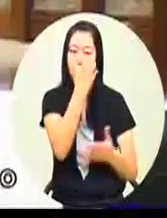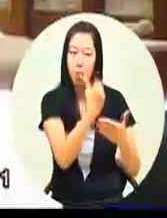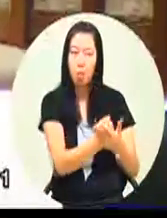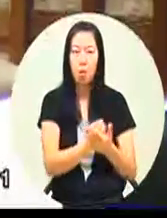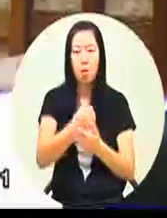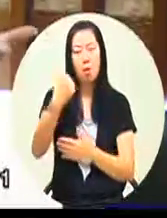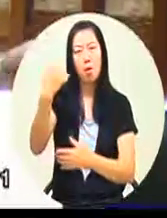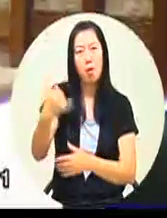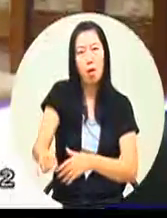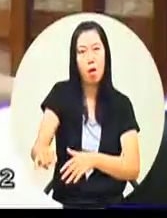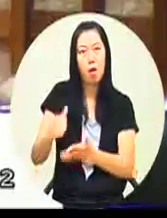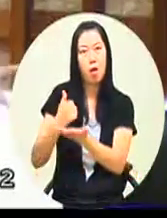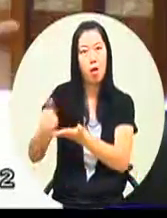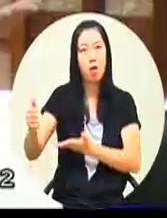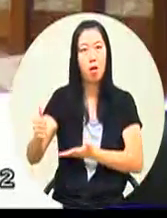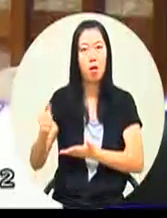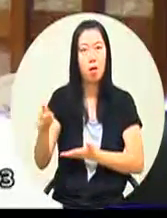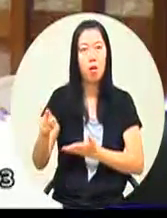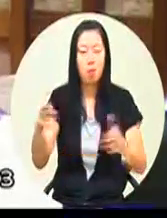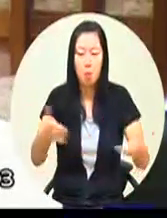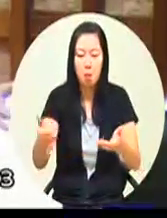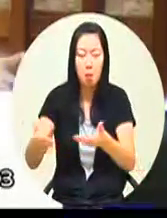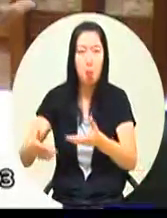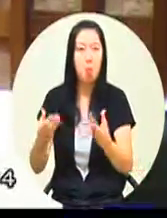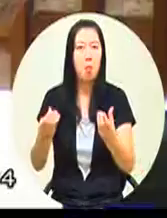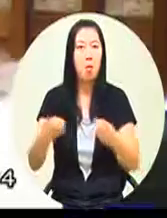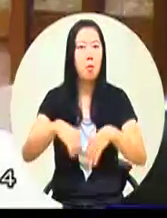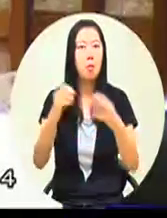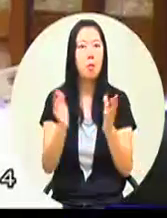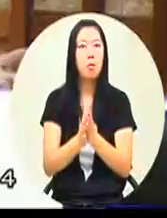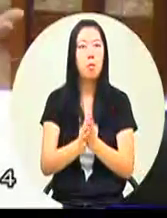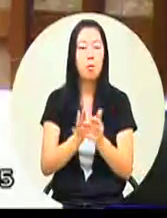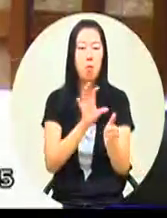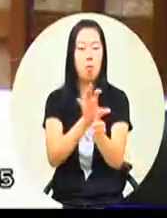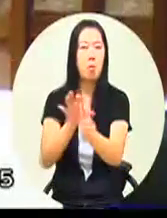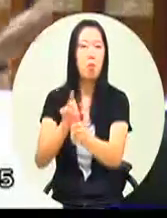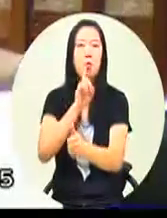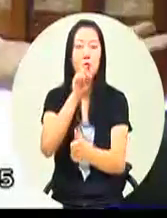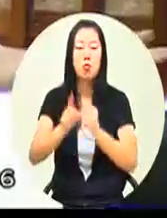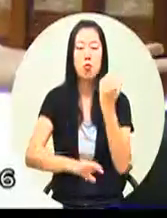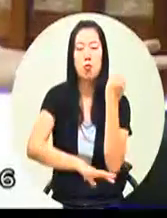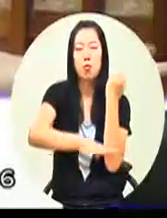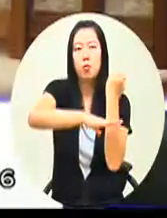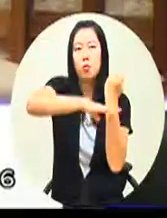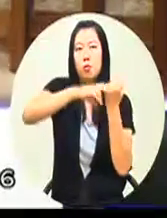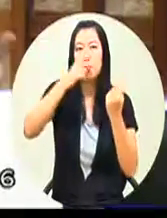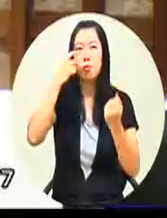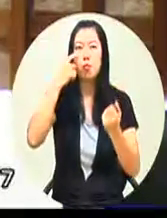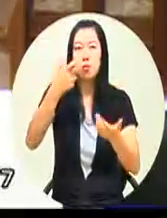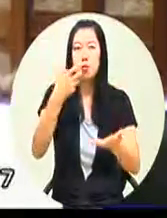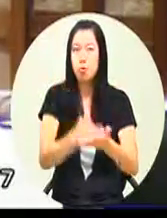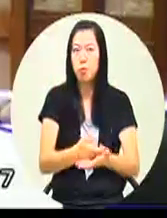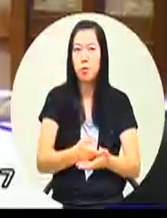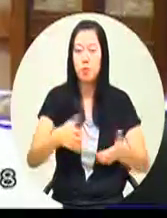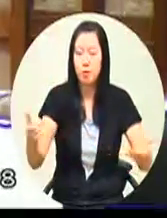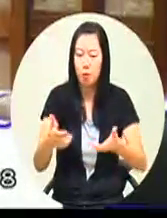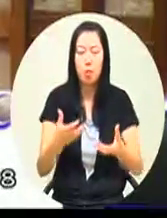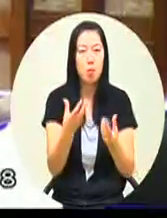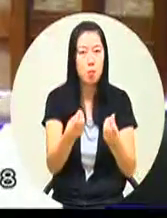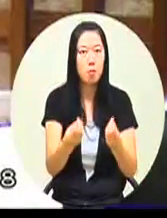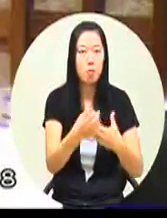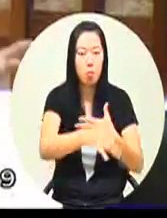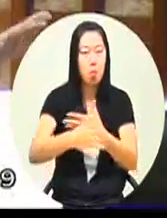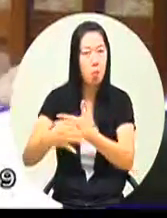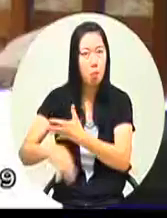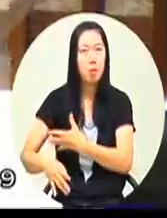啊，等于征地就是咱无得征地，所以大家拢骂嘛，骂讲会淹较严重，就是。 无特地种植嘛，啊，逐年都爱种植嘛，毋是